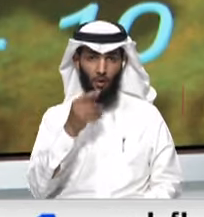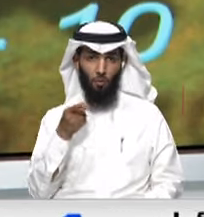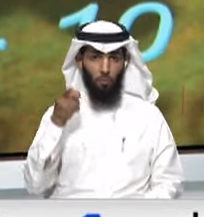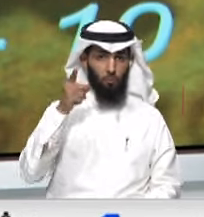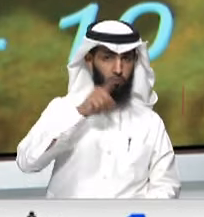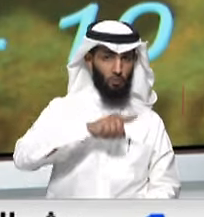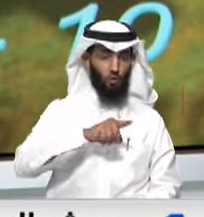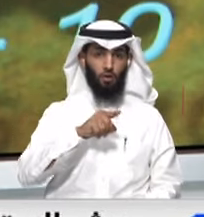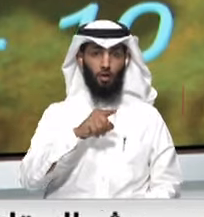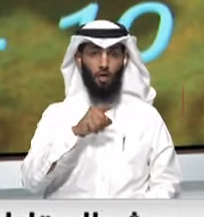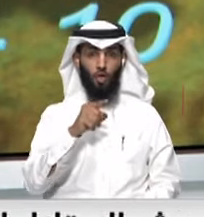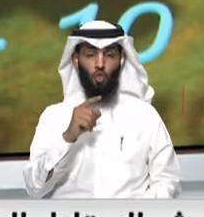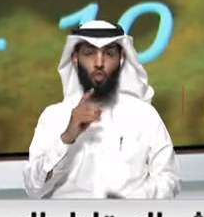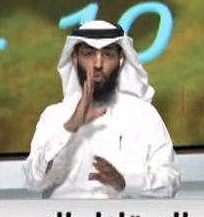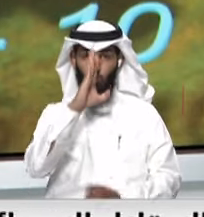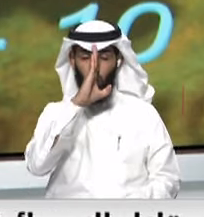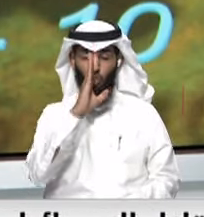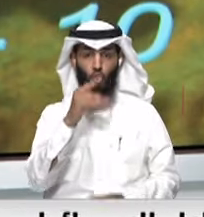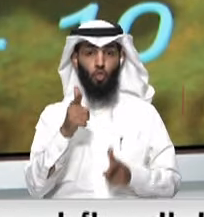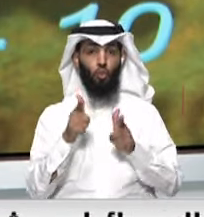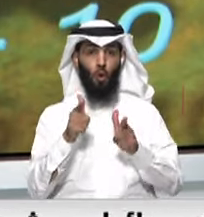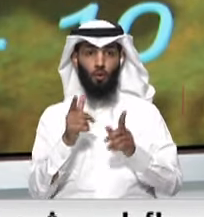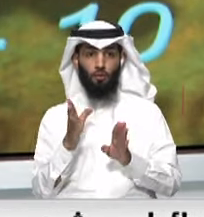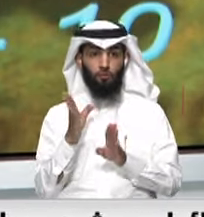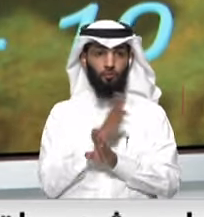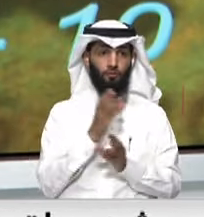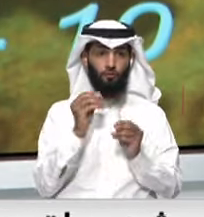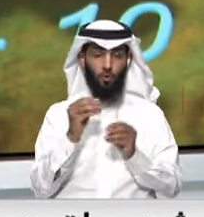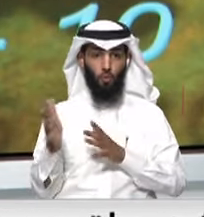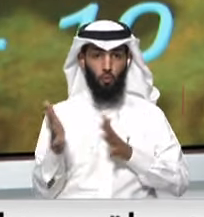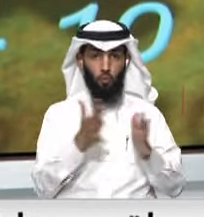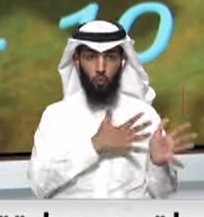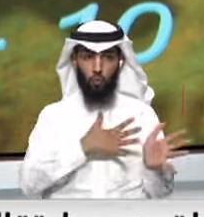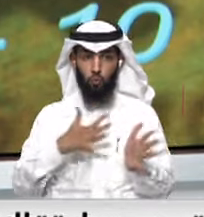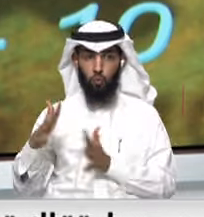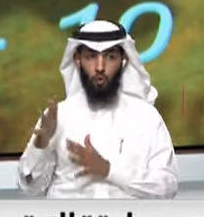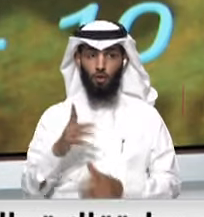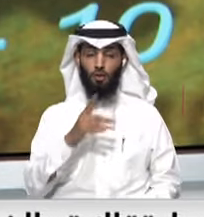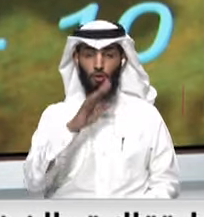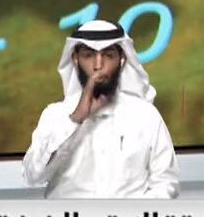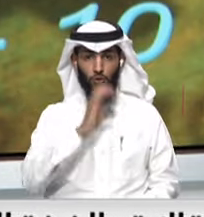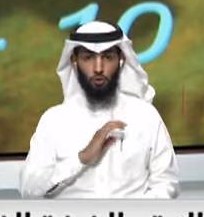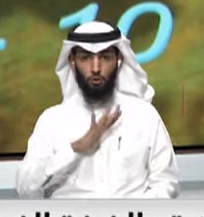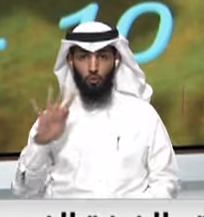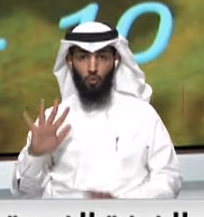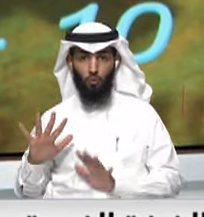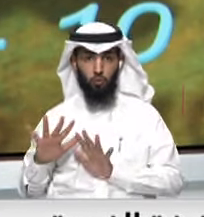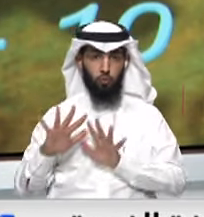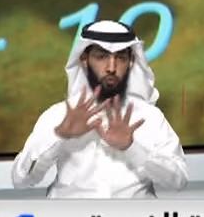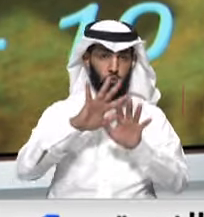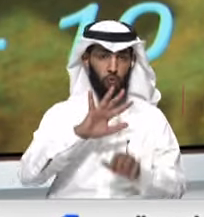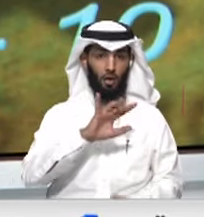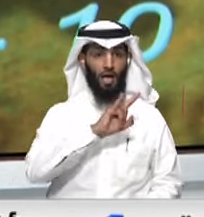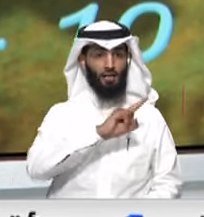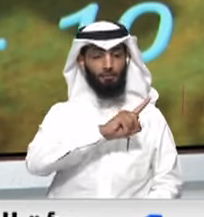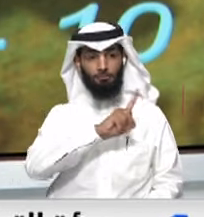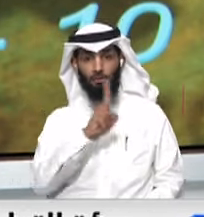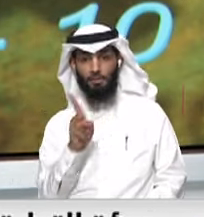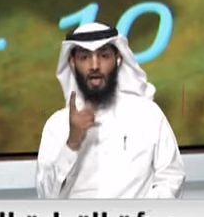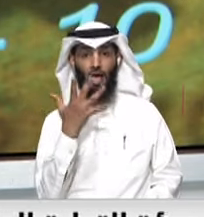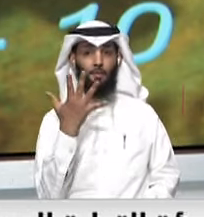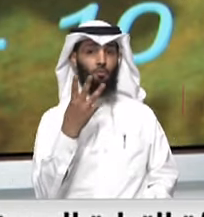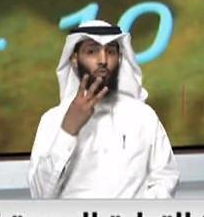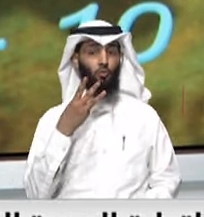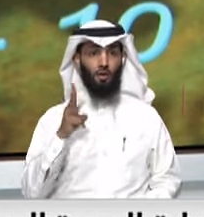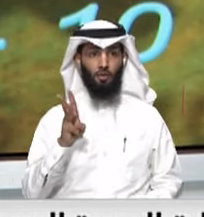الاثنين ان شاء الله والرياح تستمر جنوبيه شرقيه خفيفه الى معتدله من 10 الى 35 م في الساعه درجه